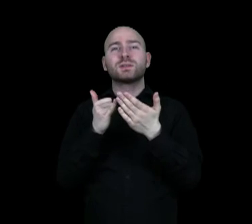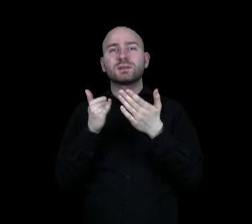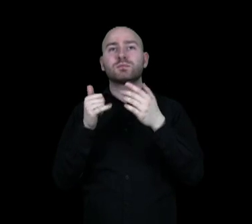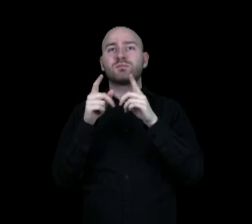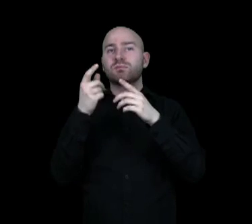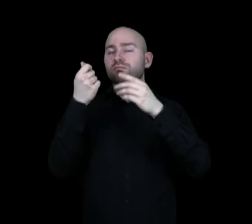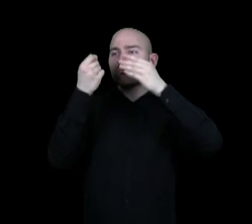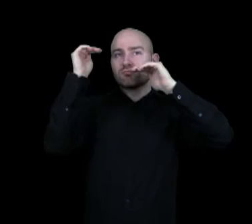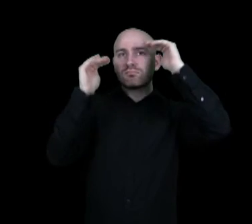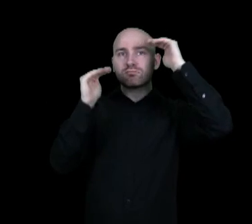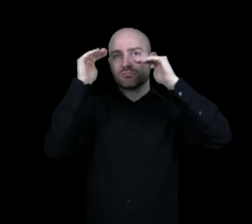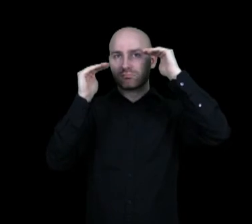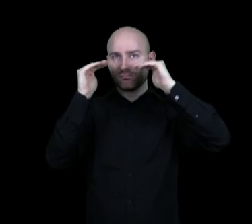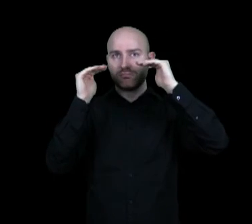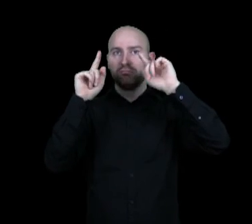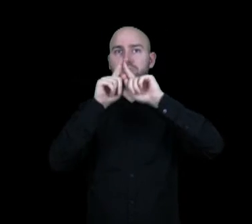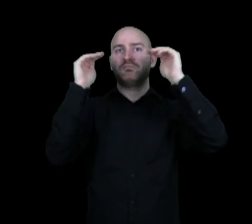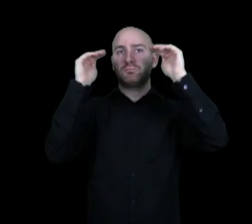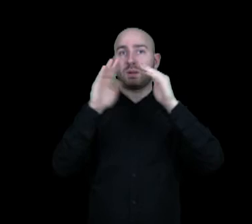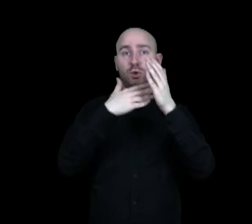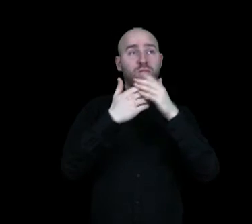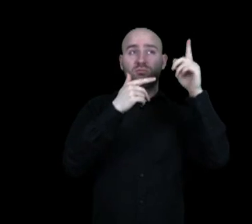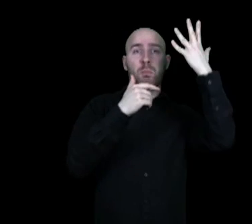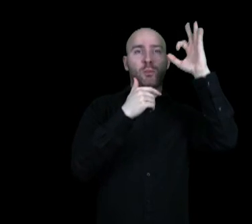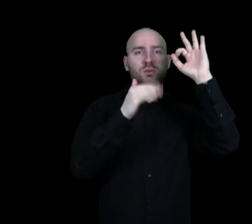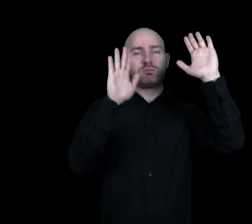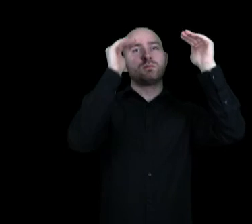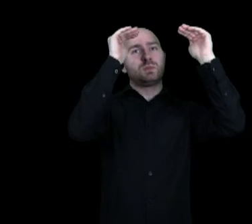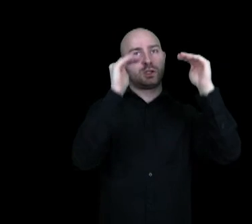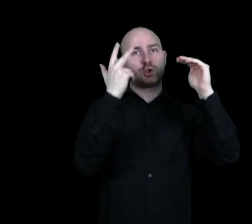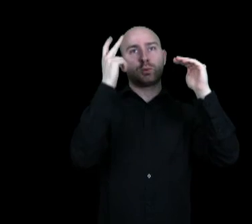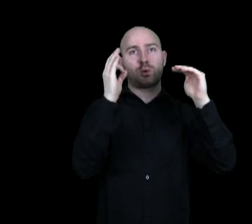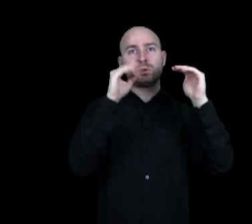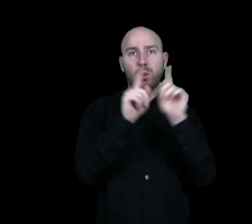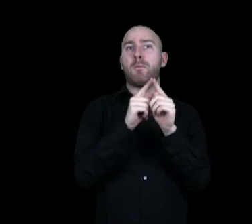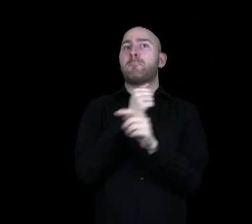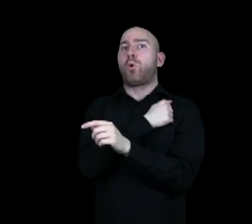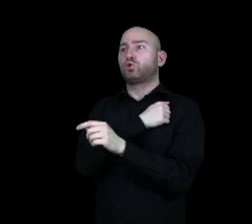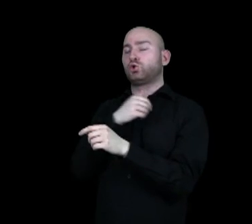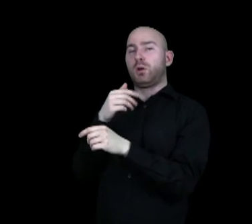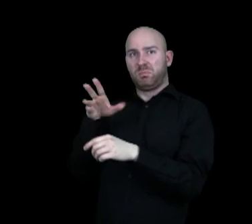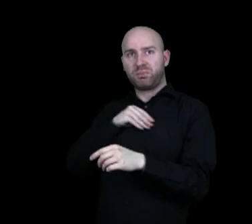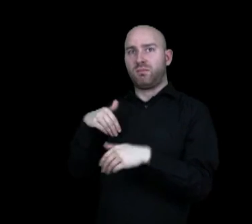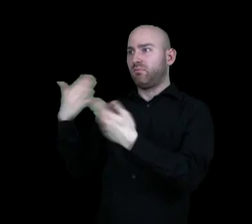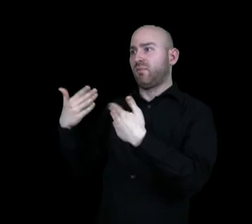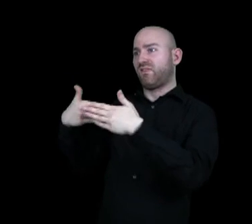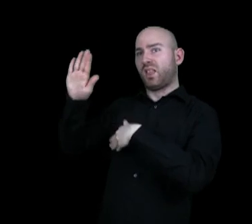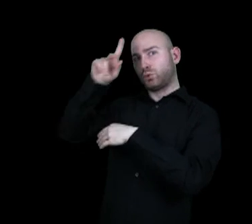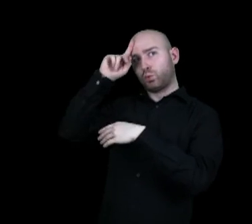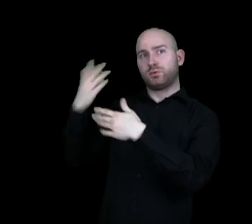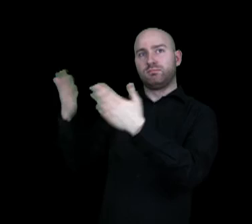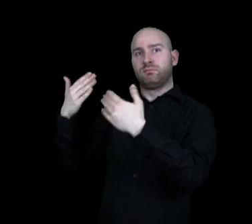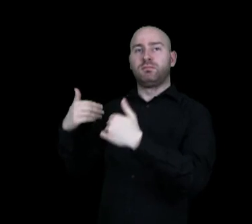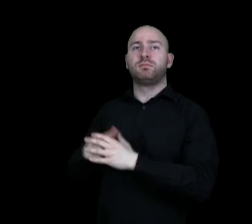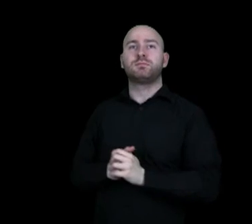I udziela się też więcej pożyczek. Jeśli to była stara kwota pożyczek, udzielanych i zaciąganych, zmyślę tu jakąś liczbę. Powiedzmy, że to